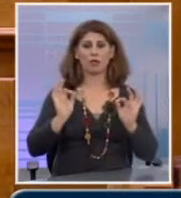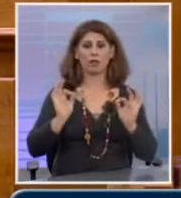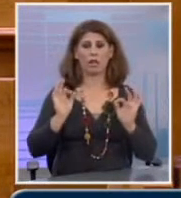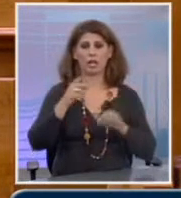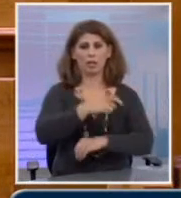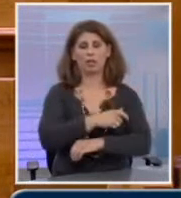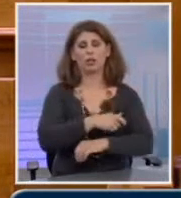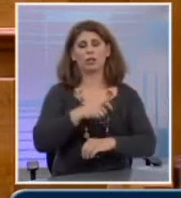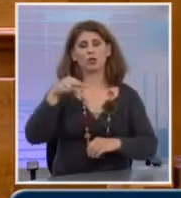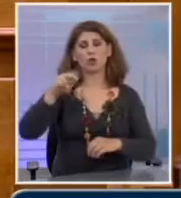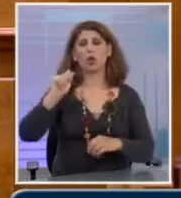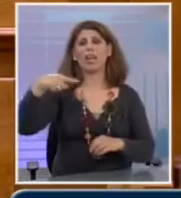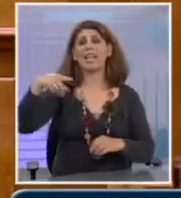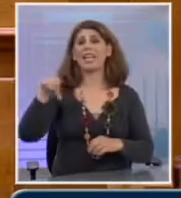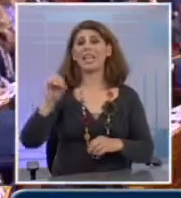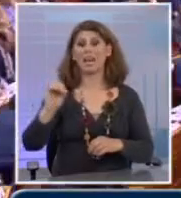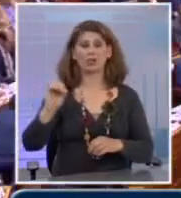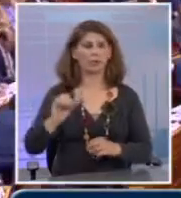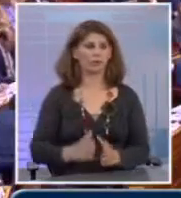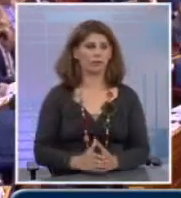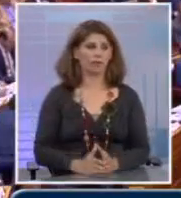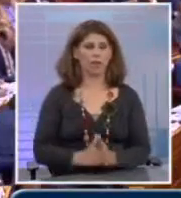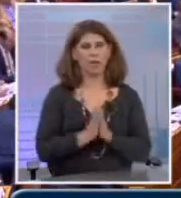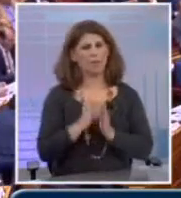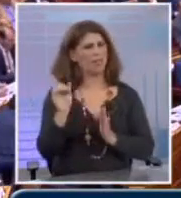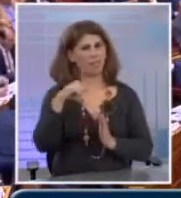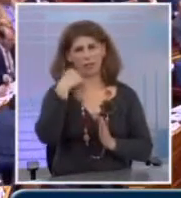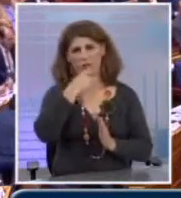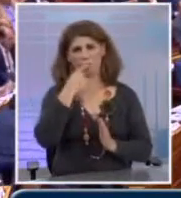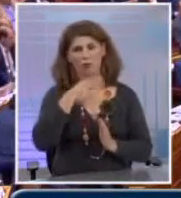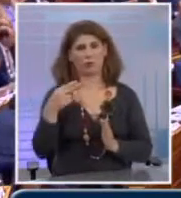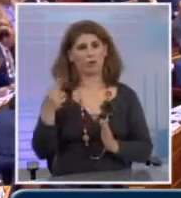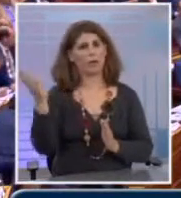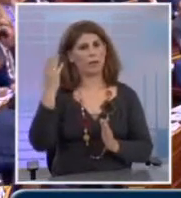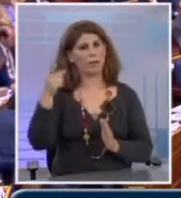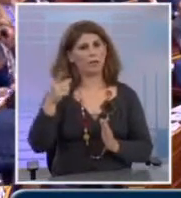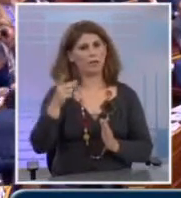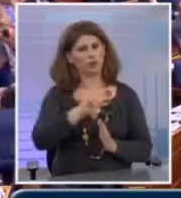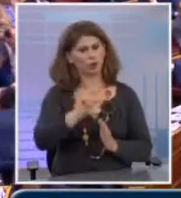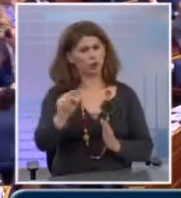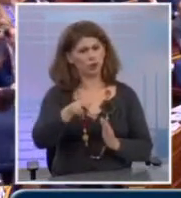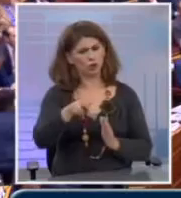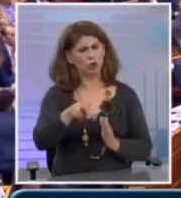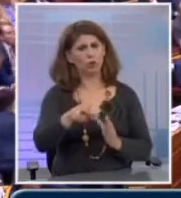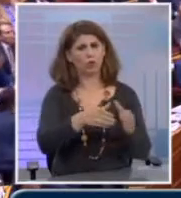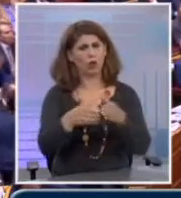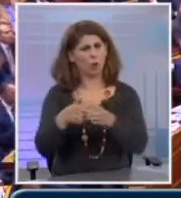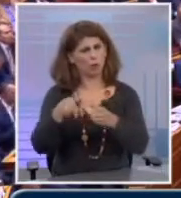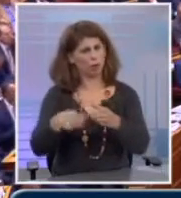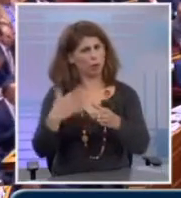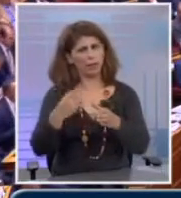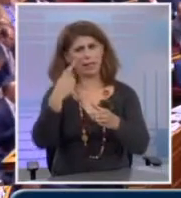πάντων. Σας παρακαλώ. Δεν είναι προσωπικό το ζήτημα. Κάποτε ήσασταν στο ίδιο κόμμα. Ο ελληνικός